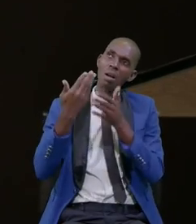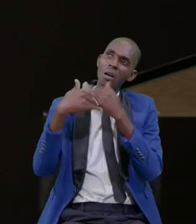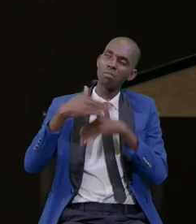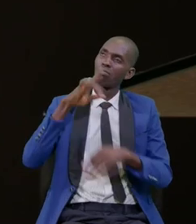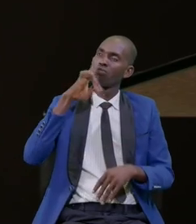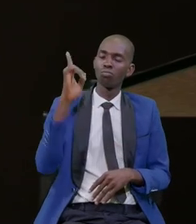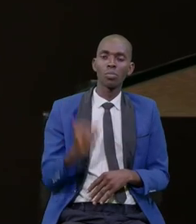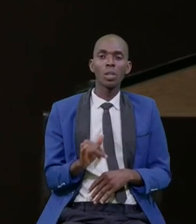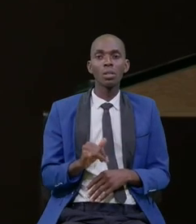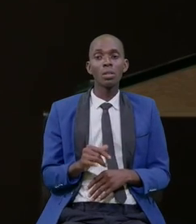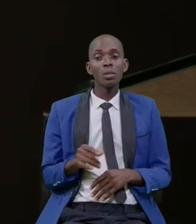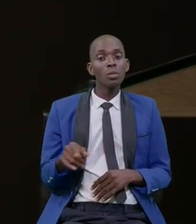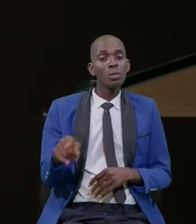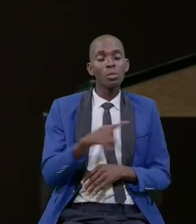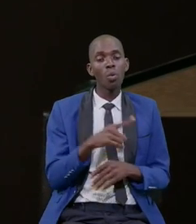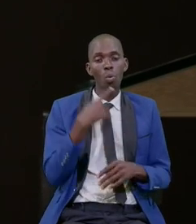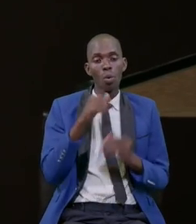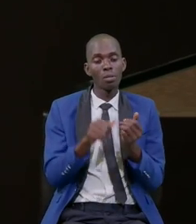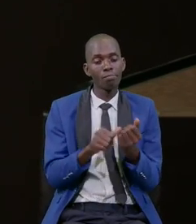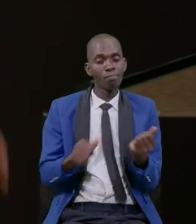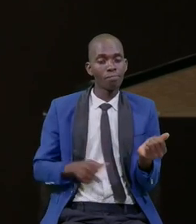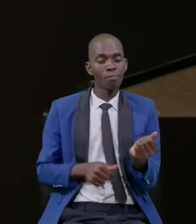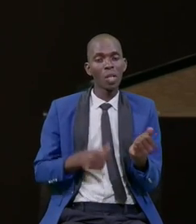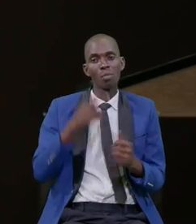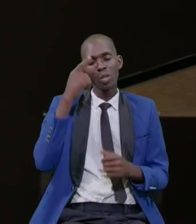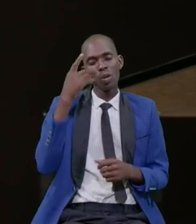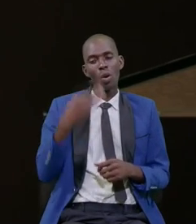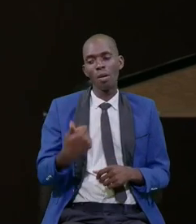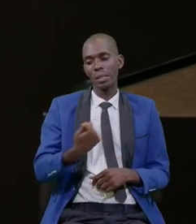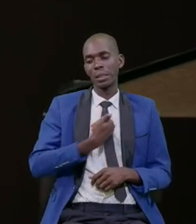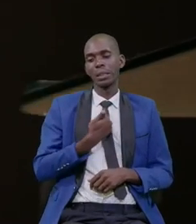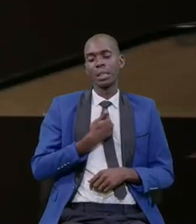retire à cause de l'illusion